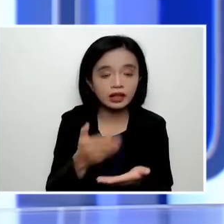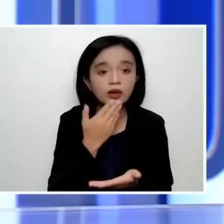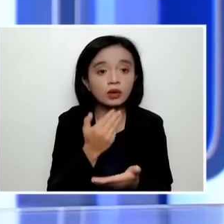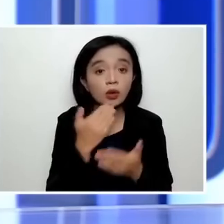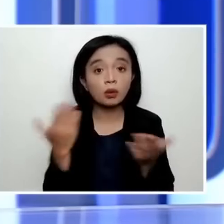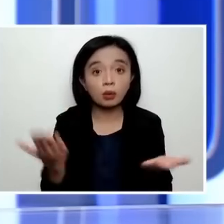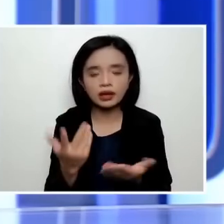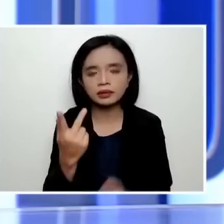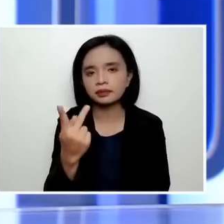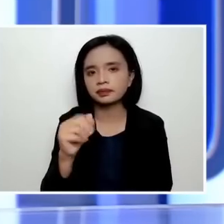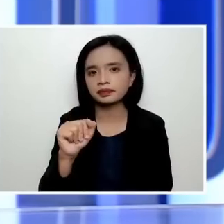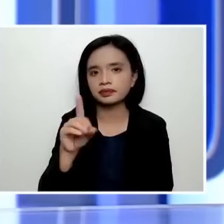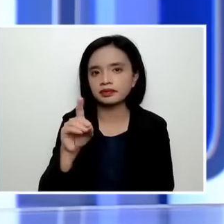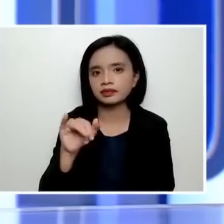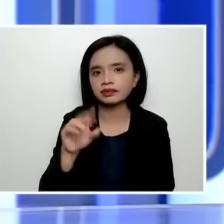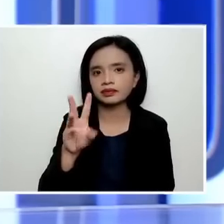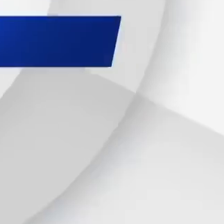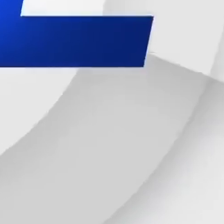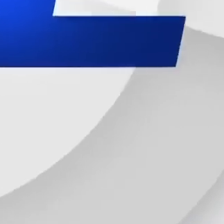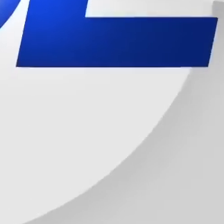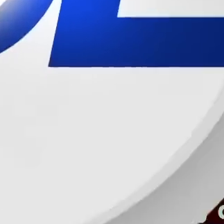Nagpapatrol, Jervis Manahan.